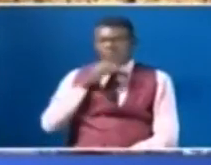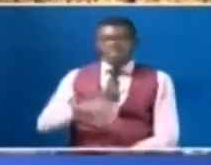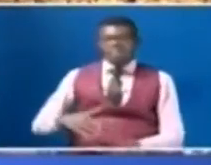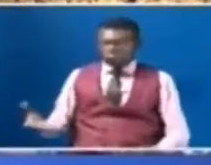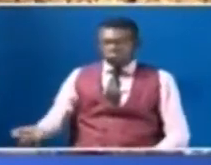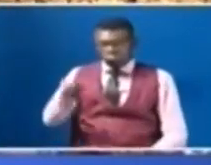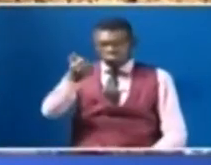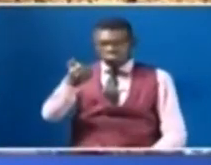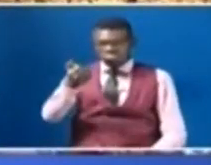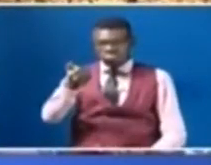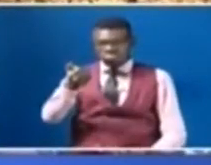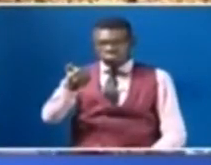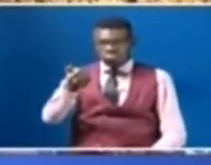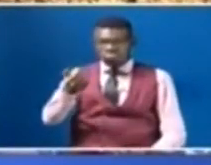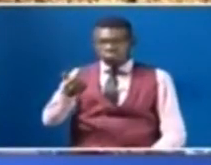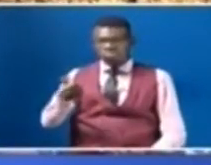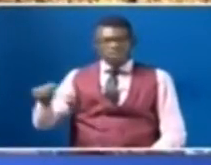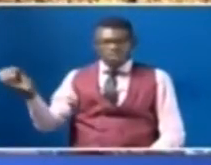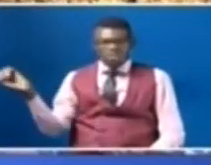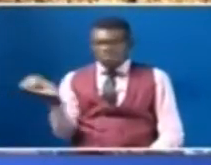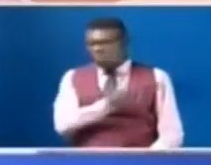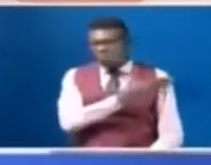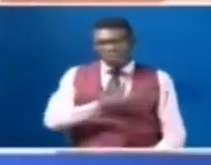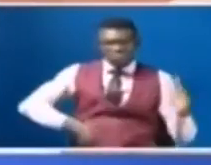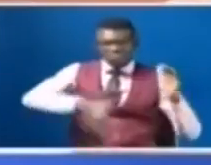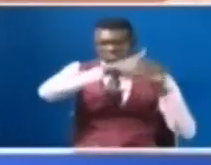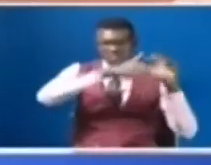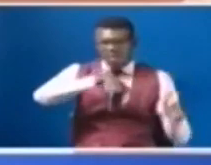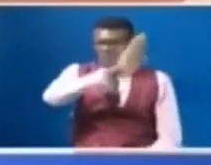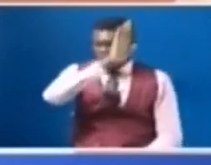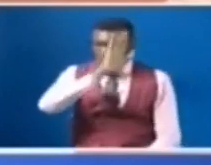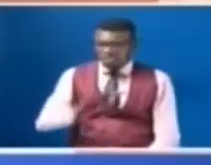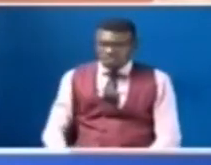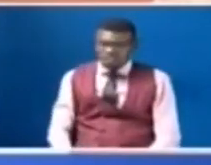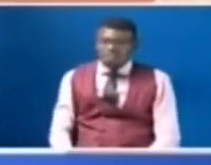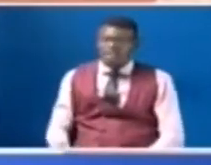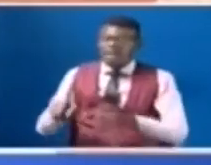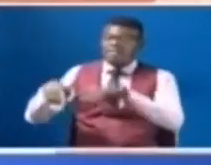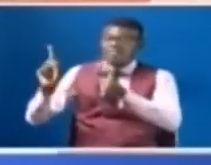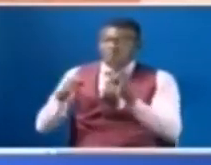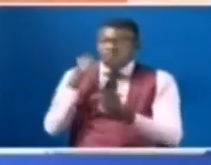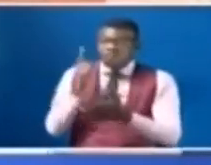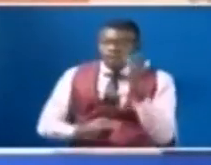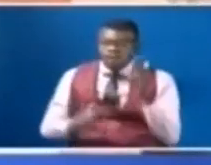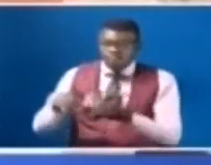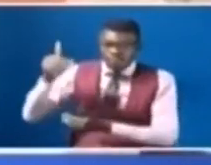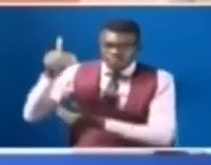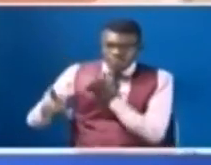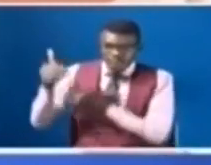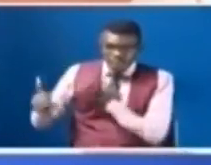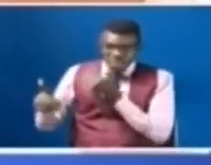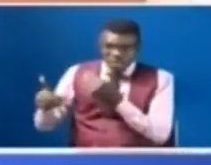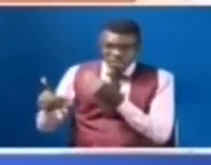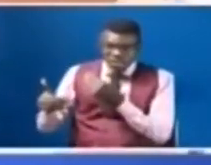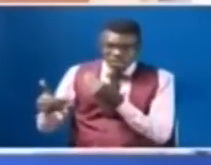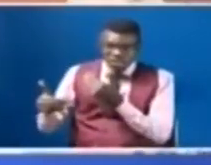kisha baadaye afukuzwe kabisa kutoka kijijini. Ameanza kusema ati majirani ni